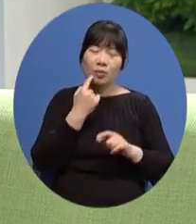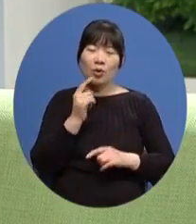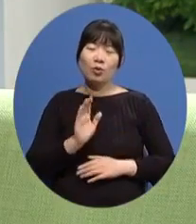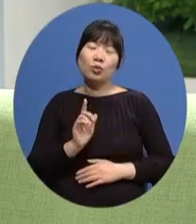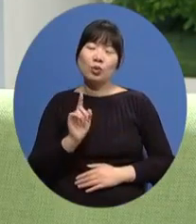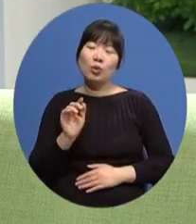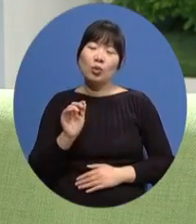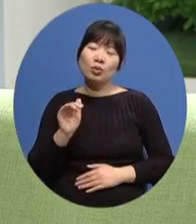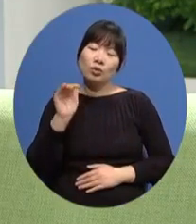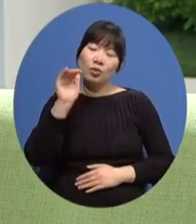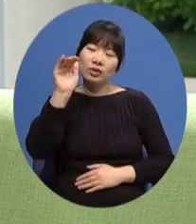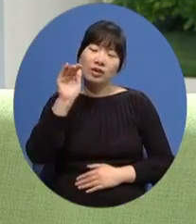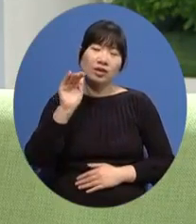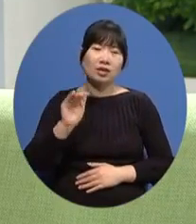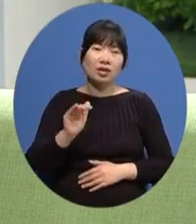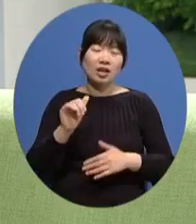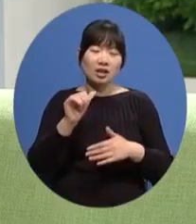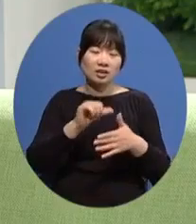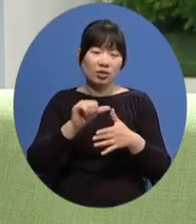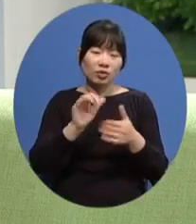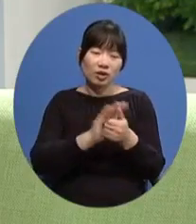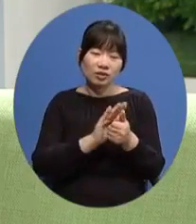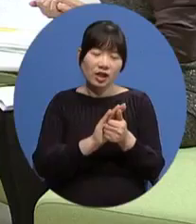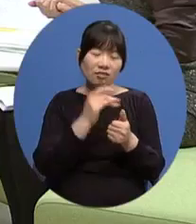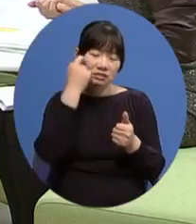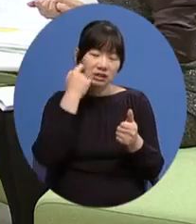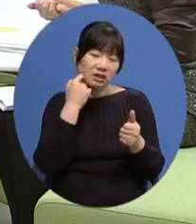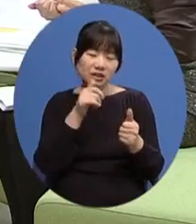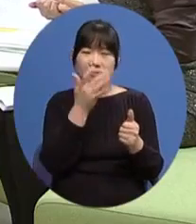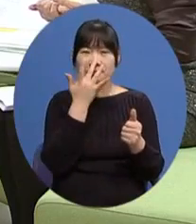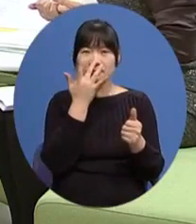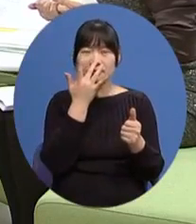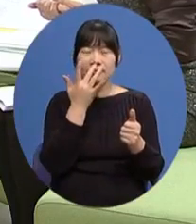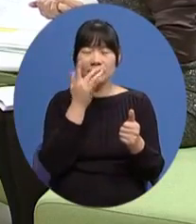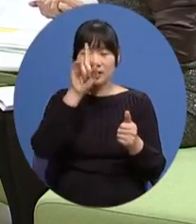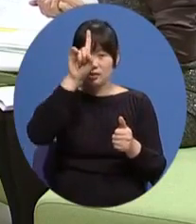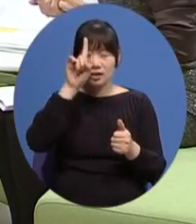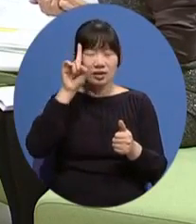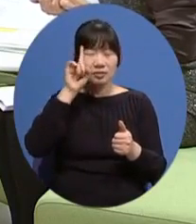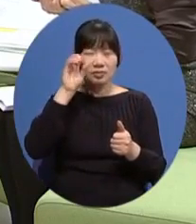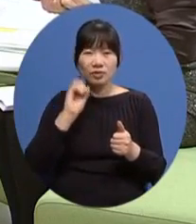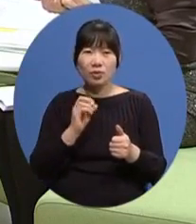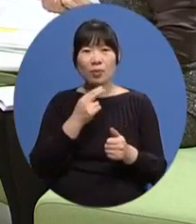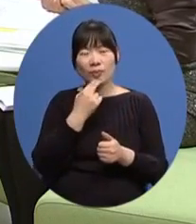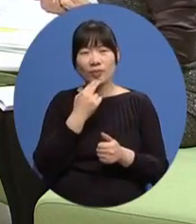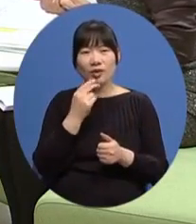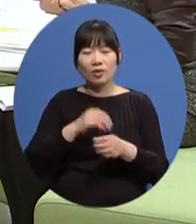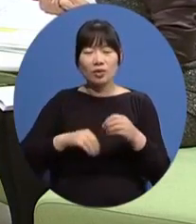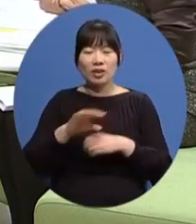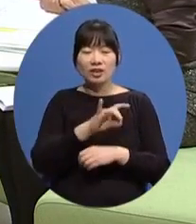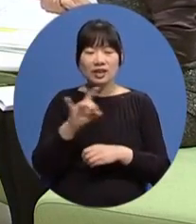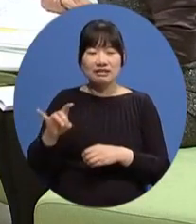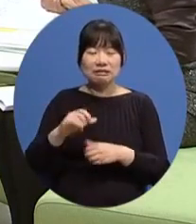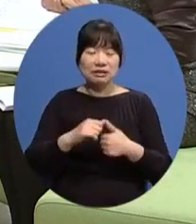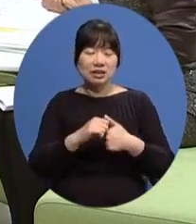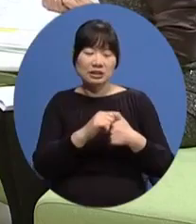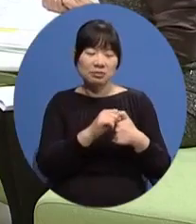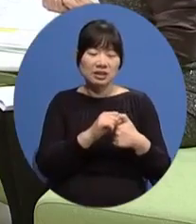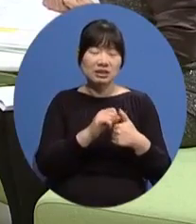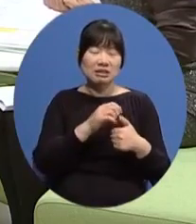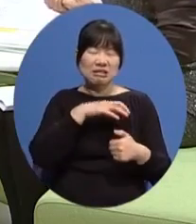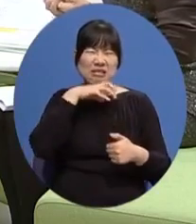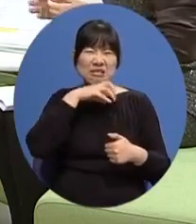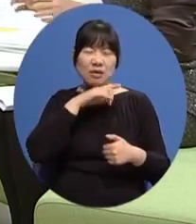톤이 결코 아이를 격려하는 톤이라고 느껴지지 않았어요. 저는 오히려 가끔씩 시비 거는